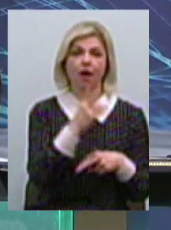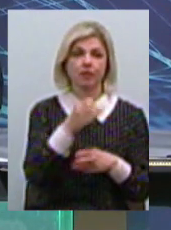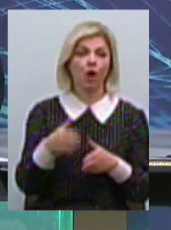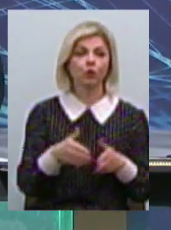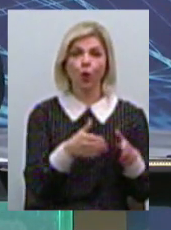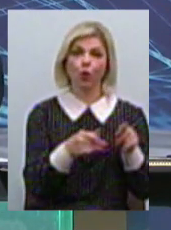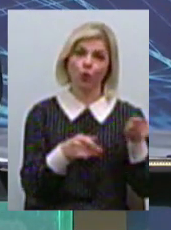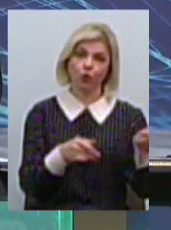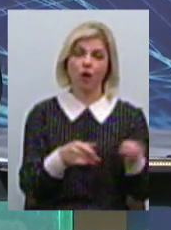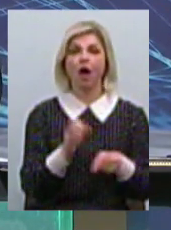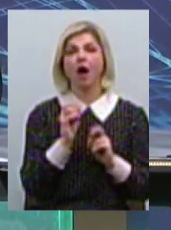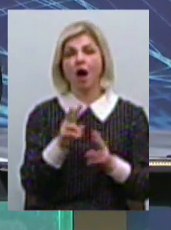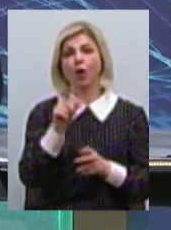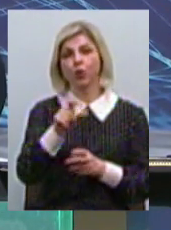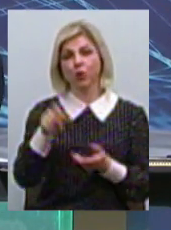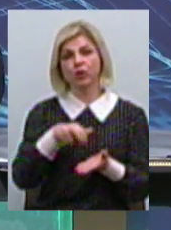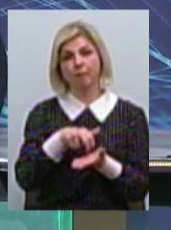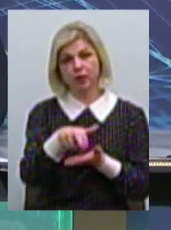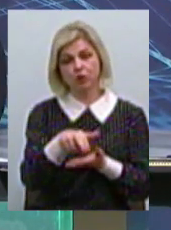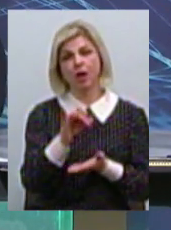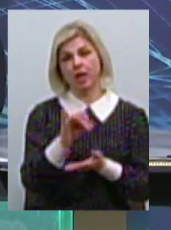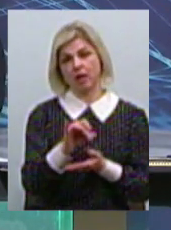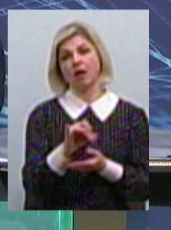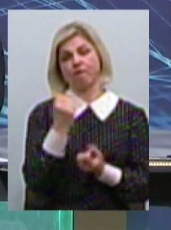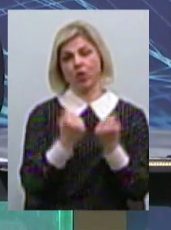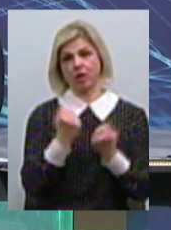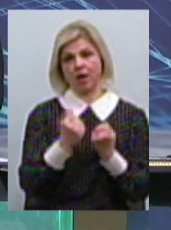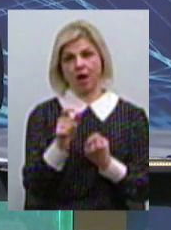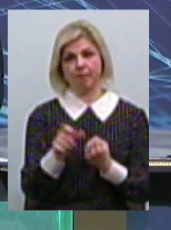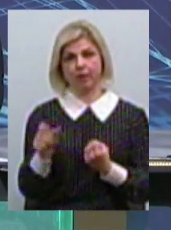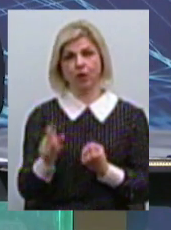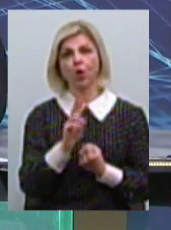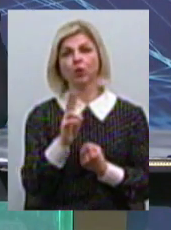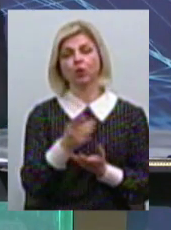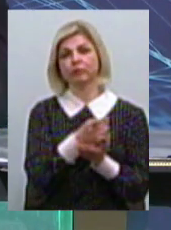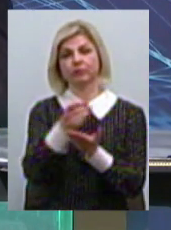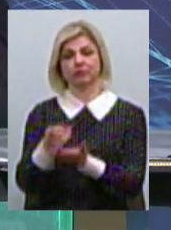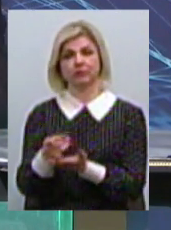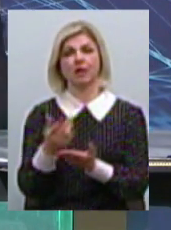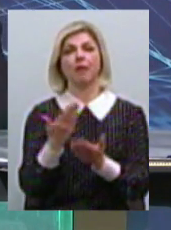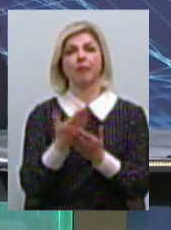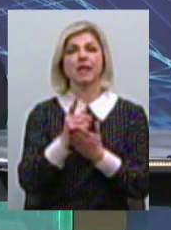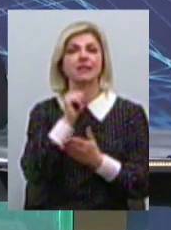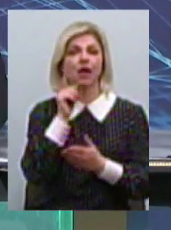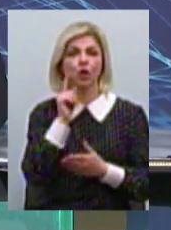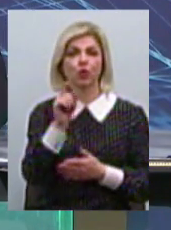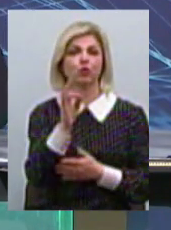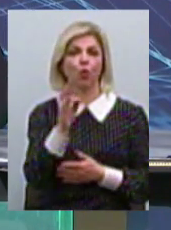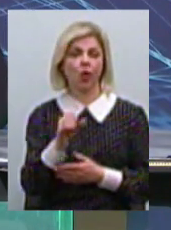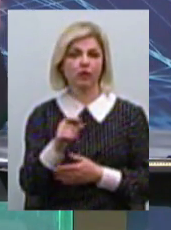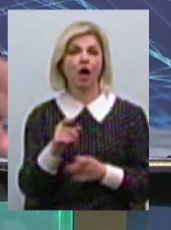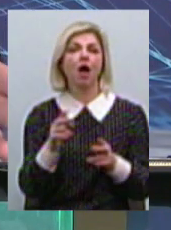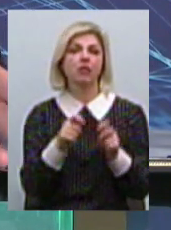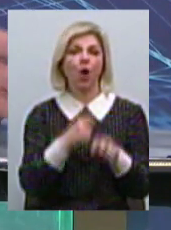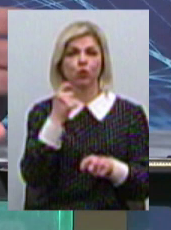дорожнього руху, як пішоходами самими, так і водіями, які припарковуються, наприклад, зелена зона, порушення правил паркування